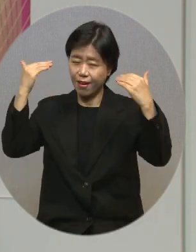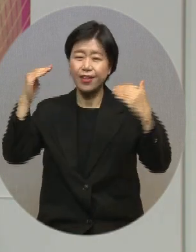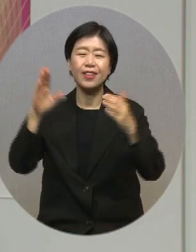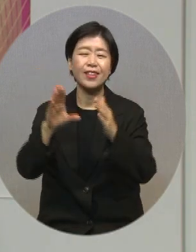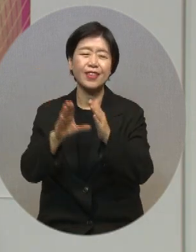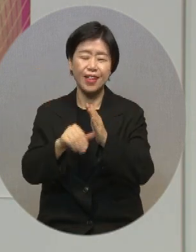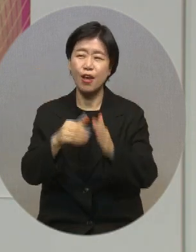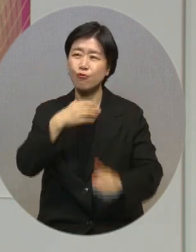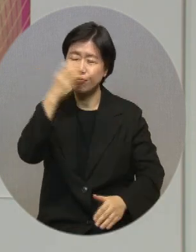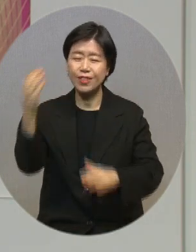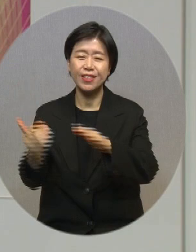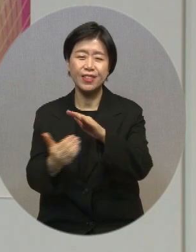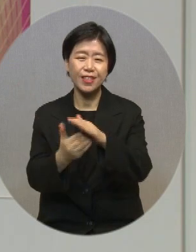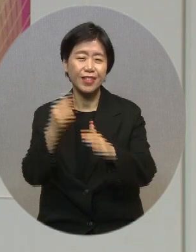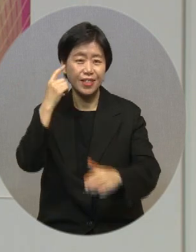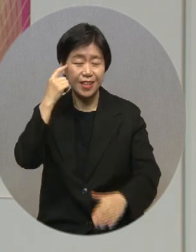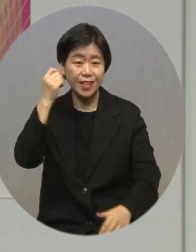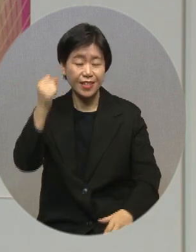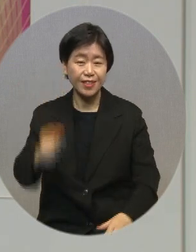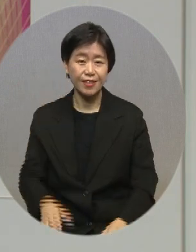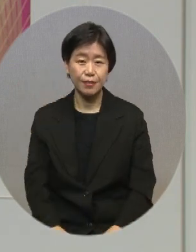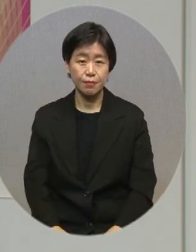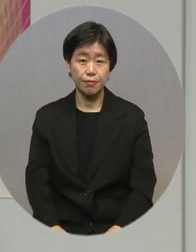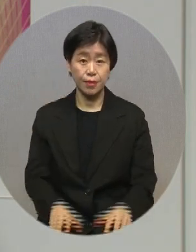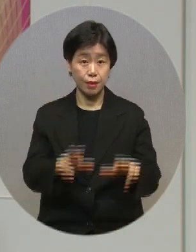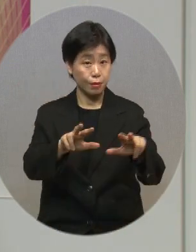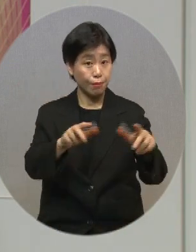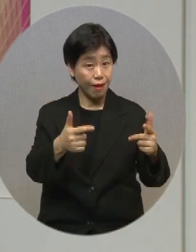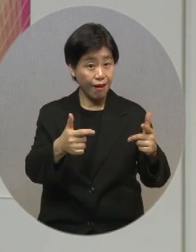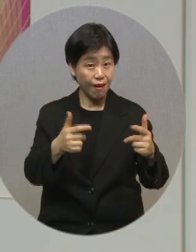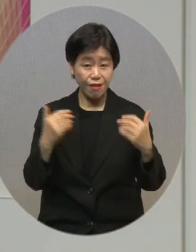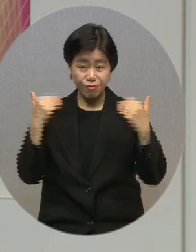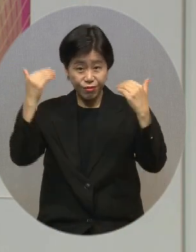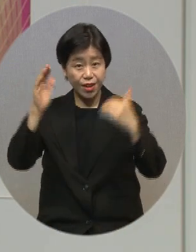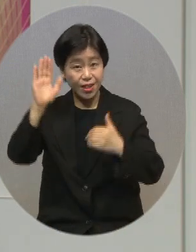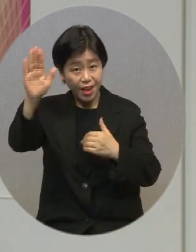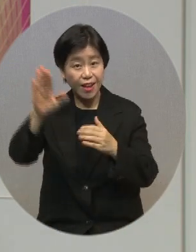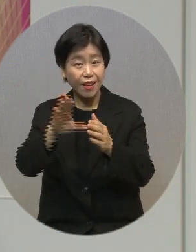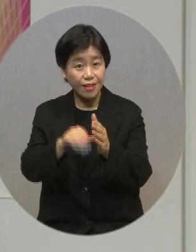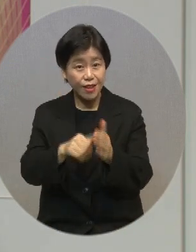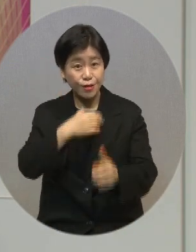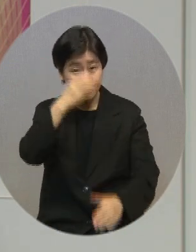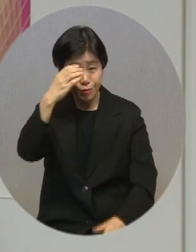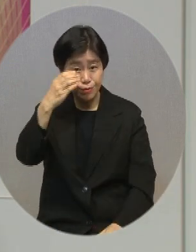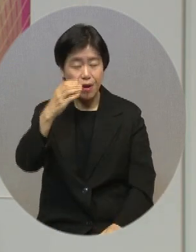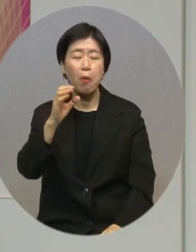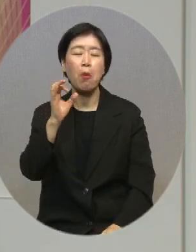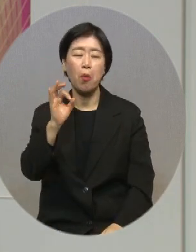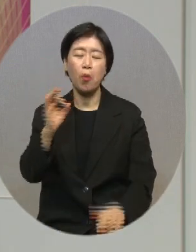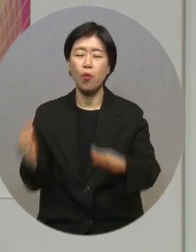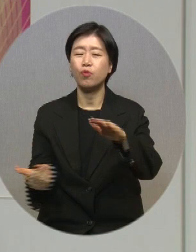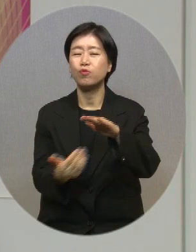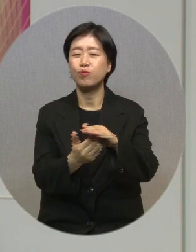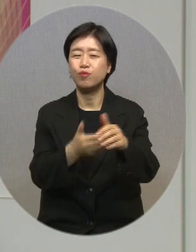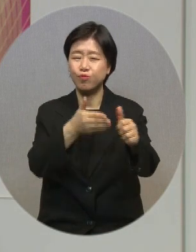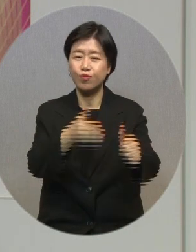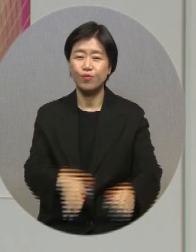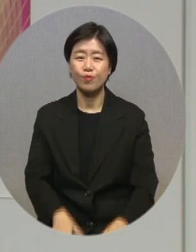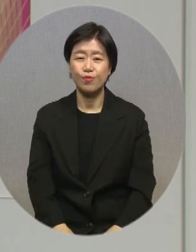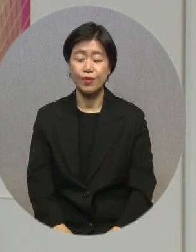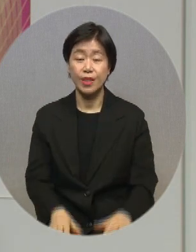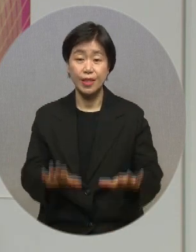되면? 네. 아, 야. 그래도 지금 아니고 성인이 되면 네. 그럼 꿈을 네. 꼭 이루길 바라고 지금은 또 하고